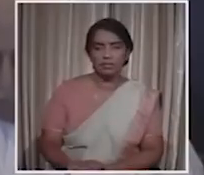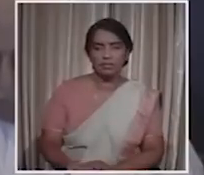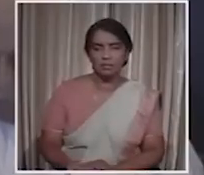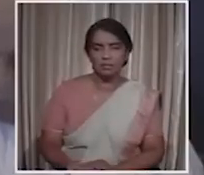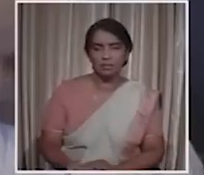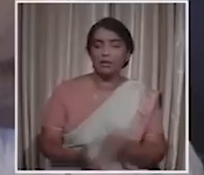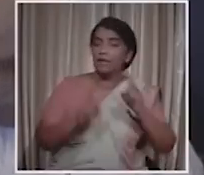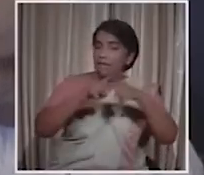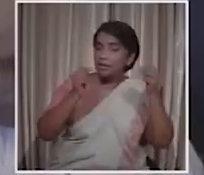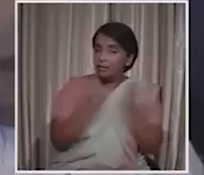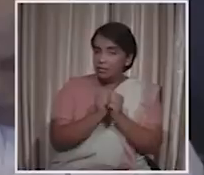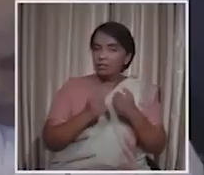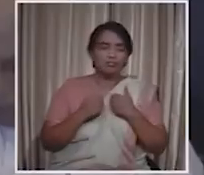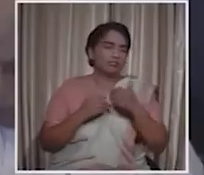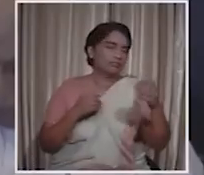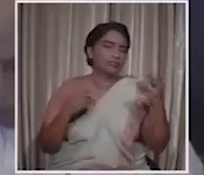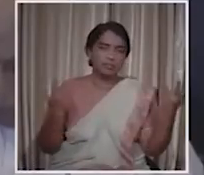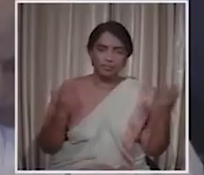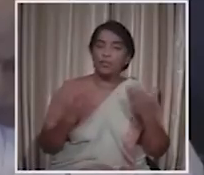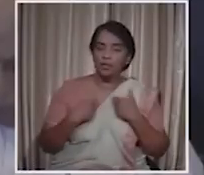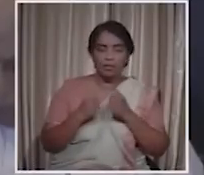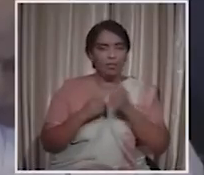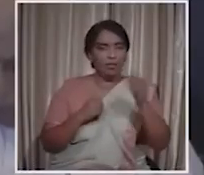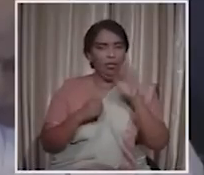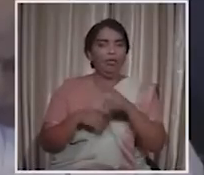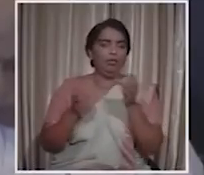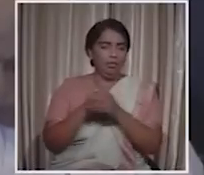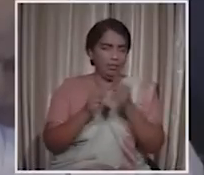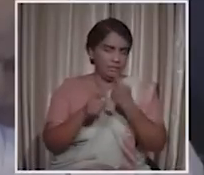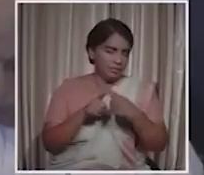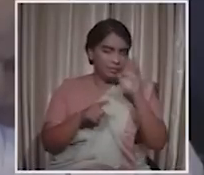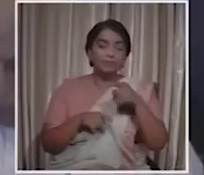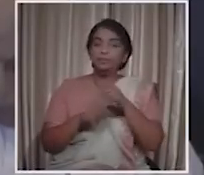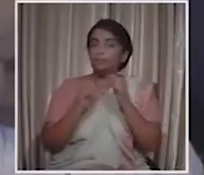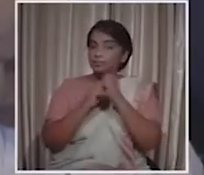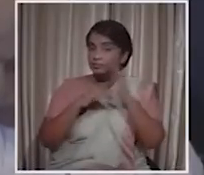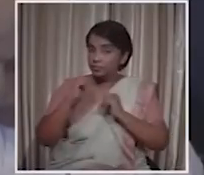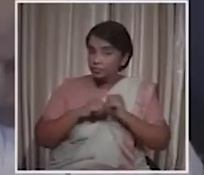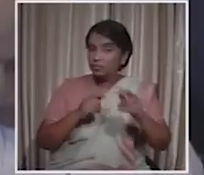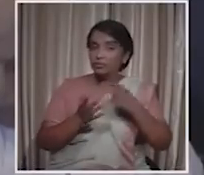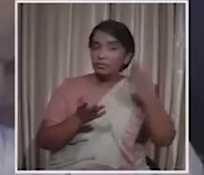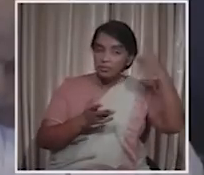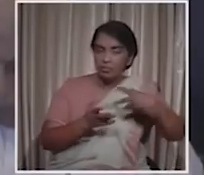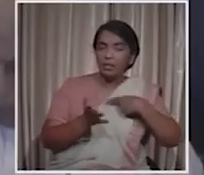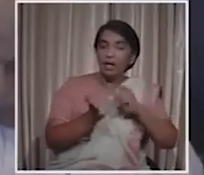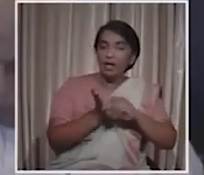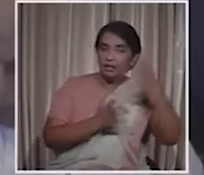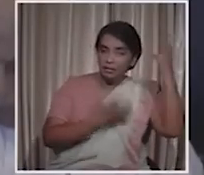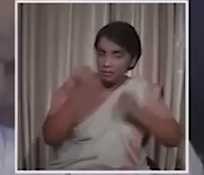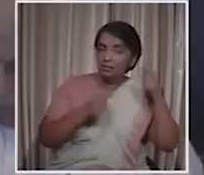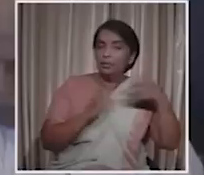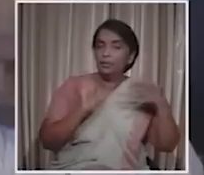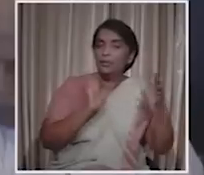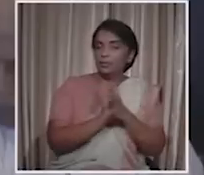වෙනත් කිසියම් මාර්ගයක් අපි ඉදිරියේ නැහැ. අපට යන්න තියෙන්නේ මාර්ගයේ. මේ මාර්ගයේ ගොස් අතිරේක ණය පහසුකම් සඳහා ඔවුන්